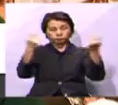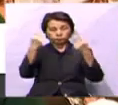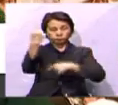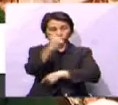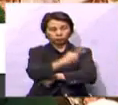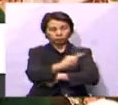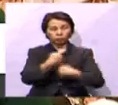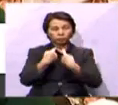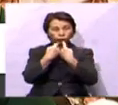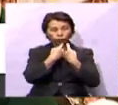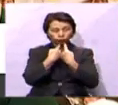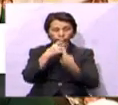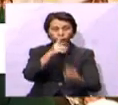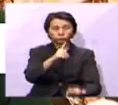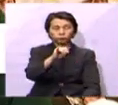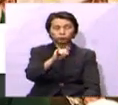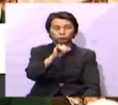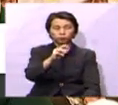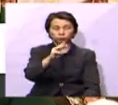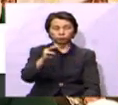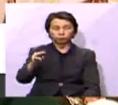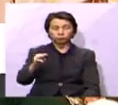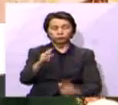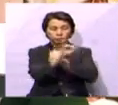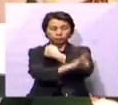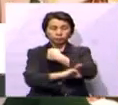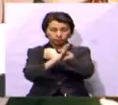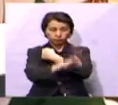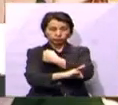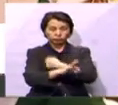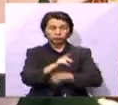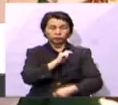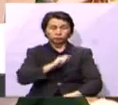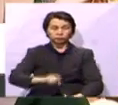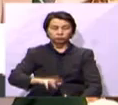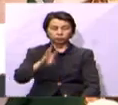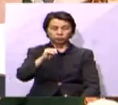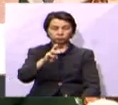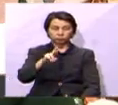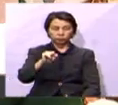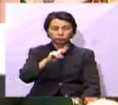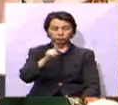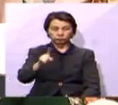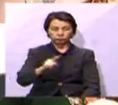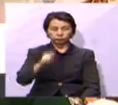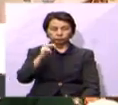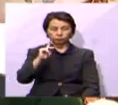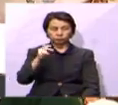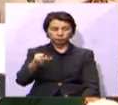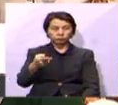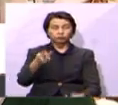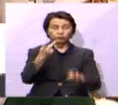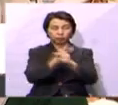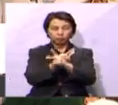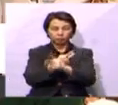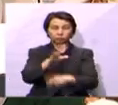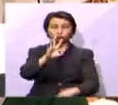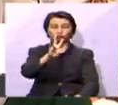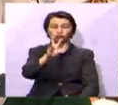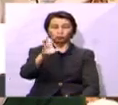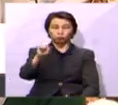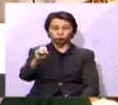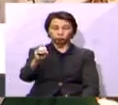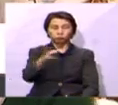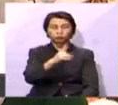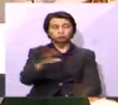Hari Keputeraan Duli Yang Maha Mulia yang di-Pertuan Besar Negeri Sembilan, Tuanku Muhriz Ibni Almarhum Tuanku Munawir kali ke-70.